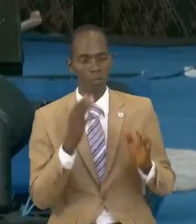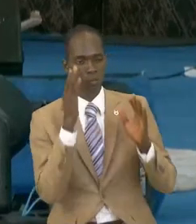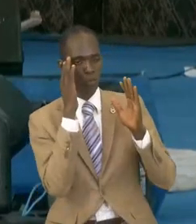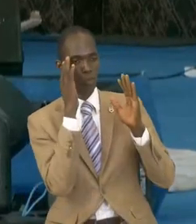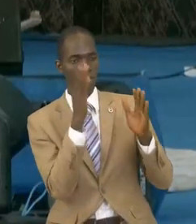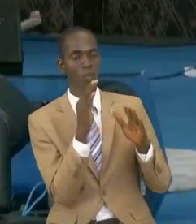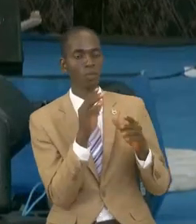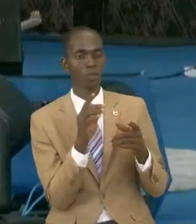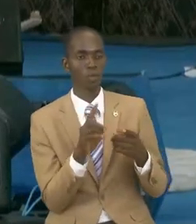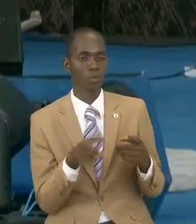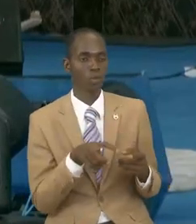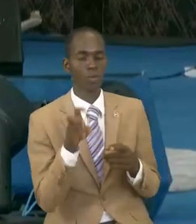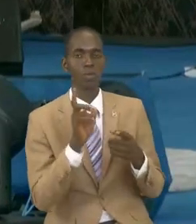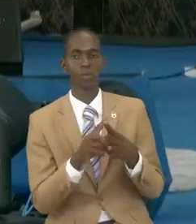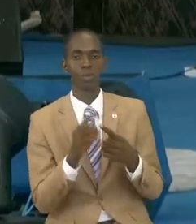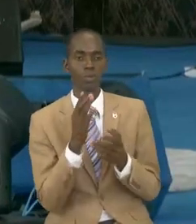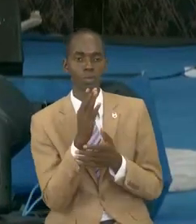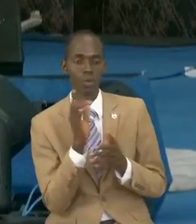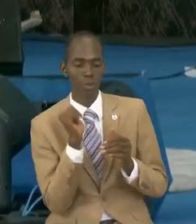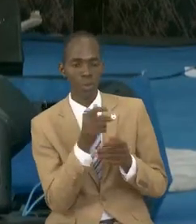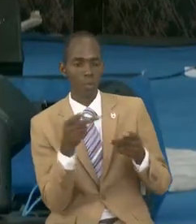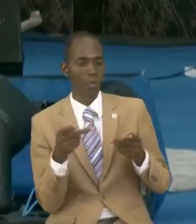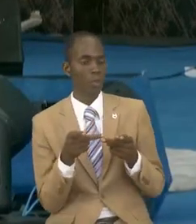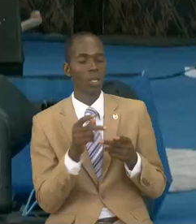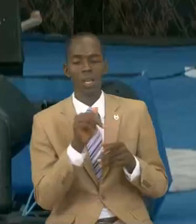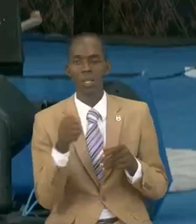vous dirigez l'avion vers une direction donnée,